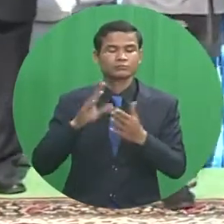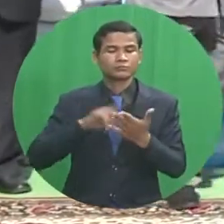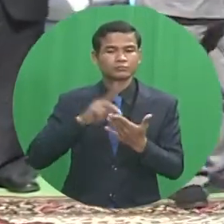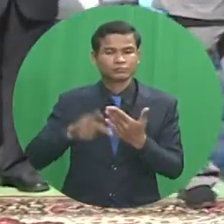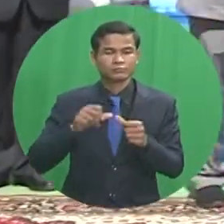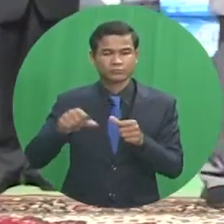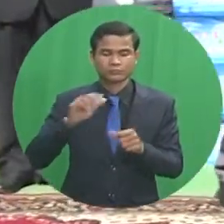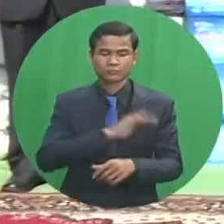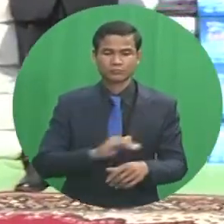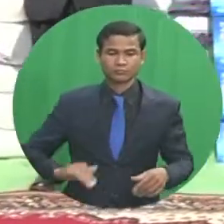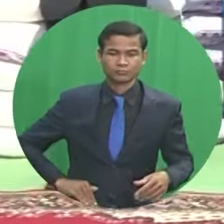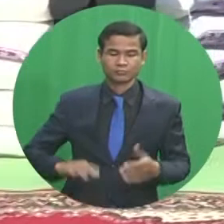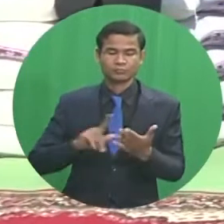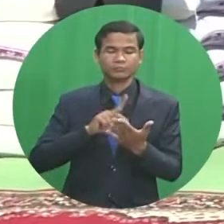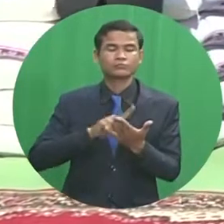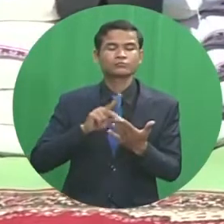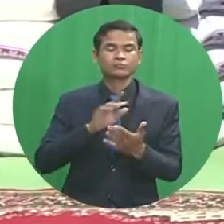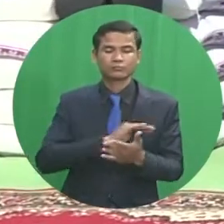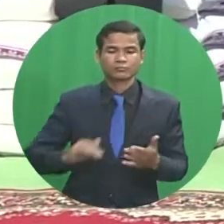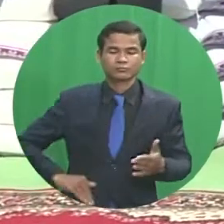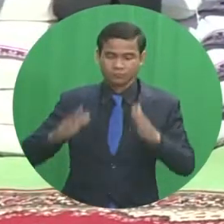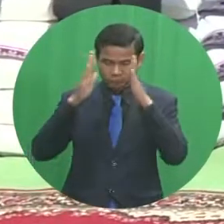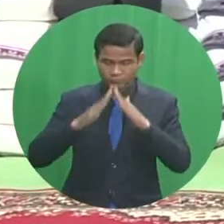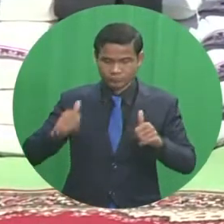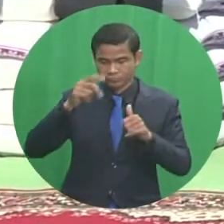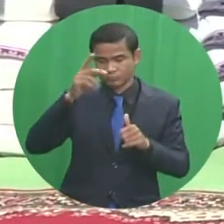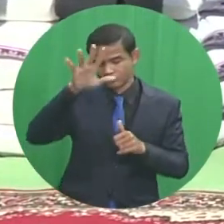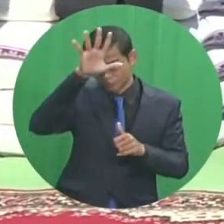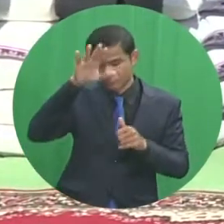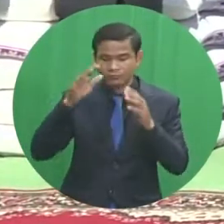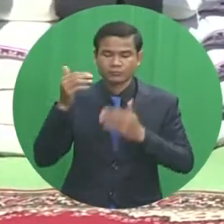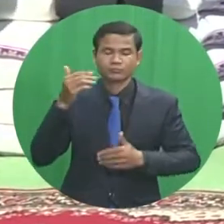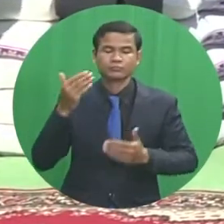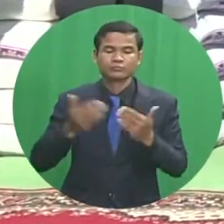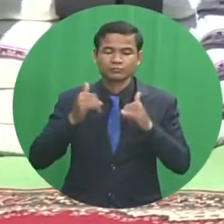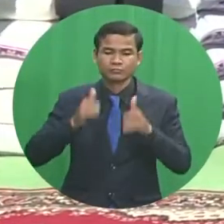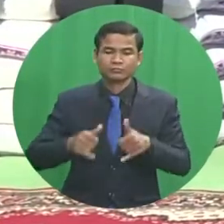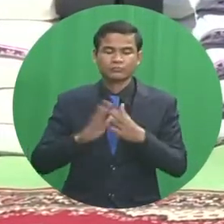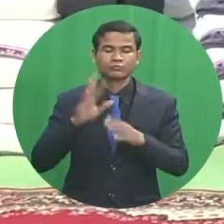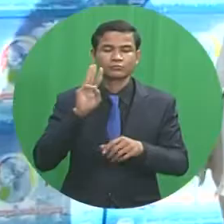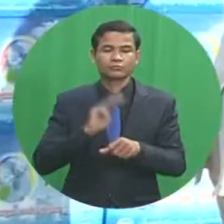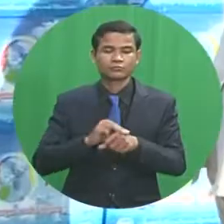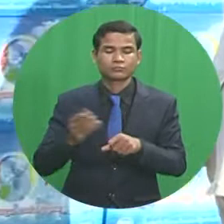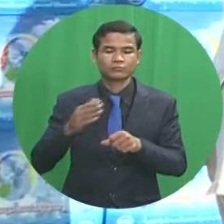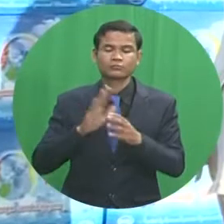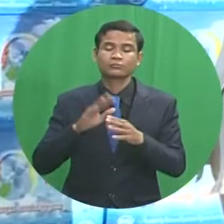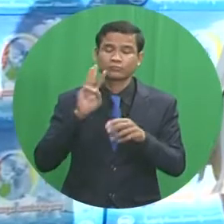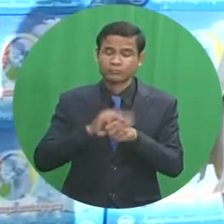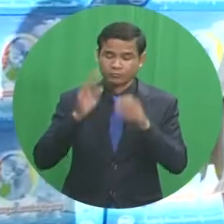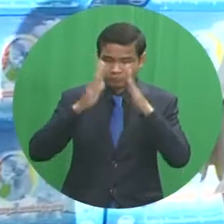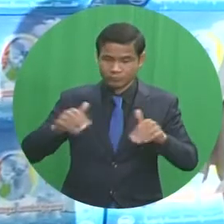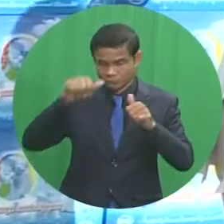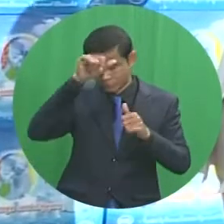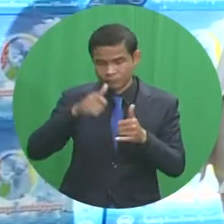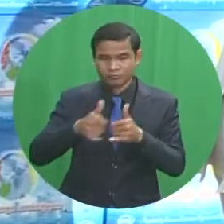សម្ដេចជីវវាំងឧបនាយករដ្ឋមន្ត្រីរដ្ឋមន្ត្រីក្រសួងព្រះបរមរាជវាំង និងជាអ្នកតំណាងរាស្ត្រមណ្ឌលកំពង់ឆ្នាំង